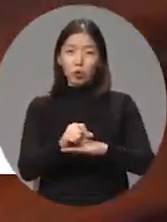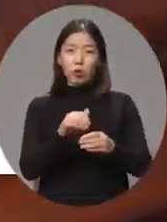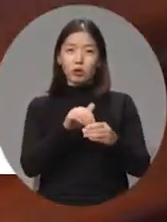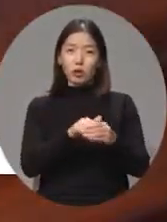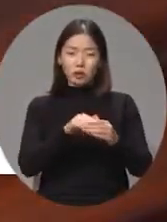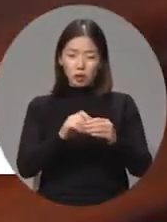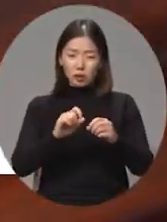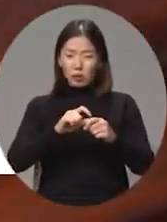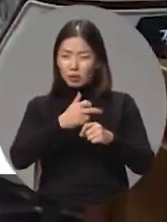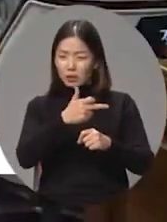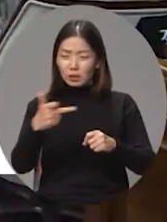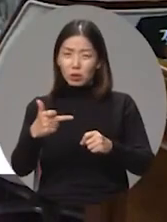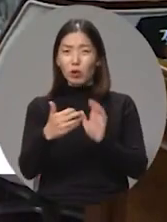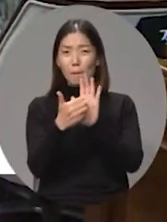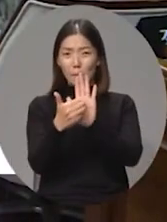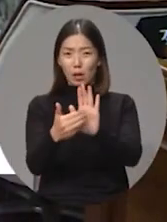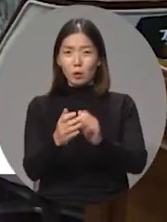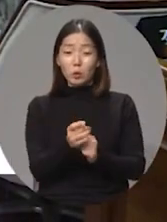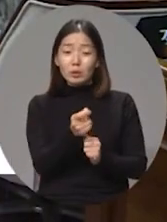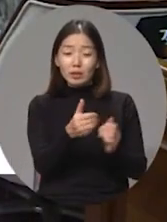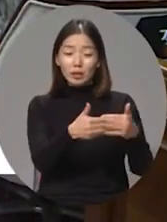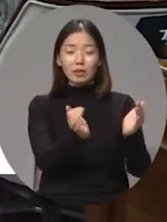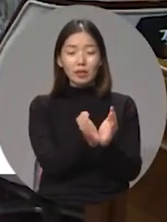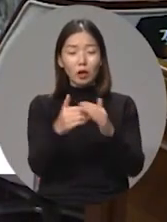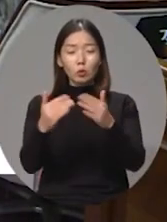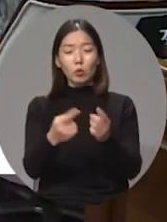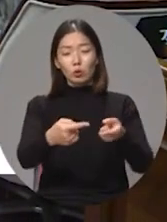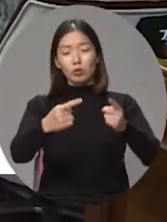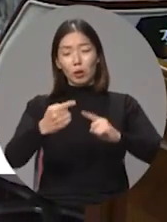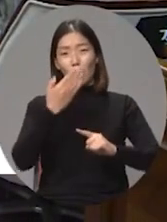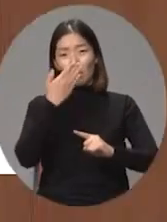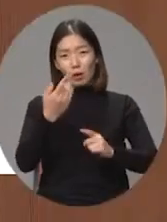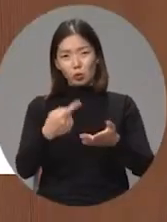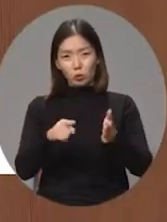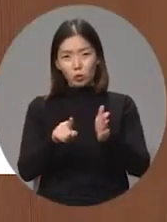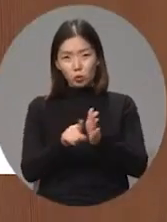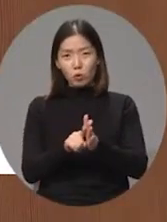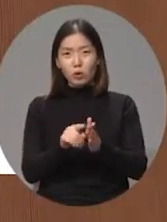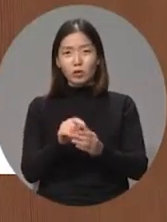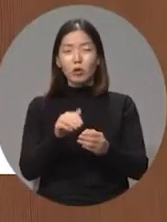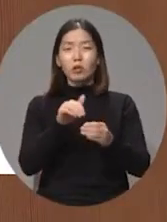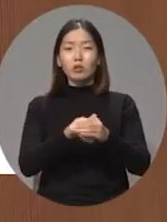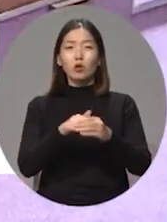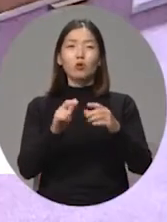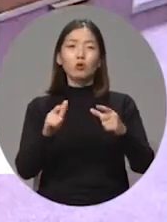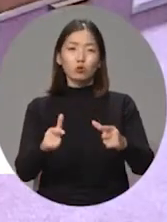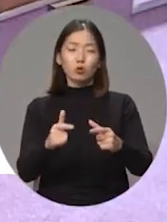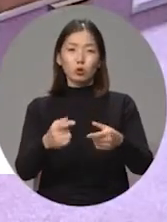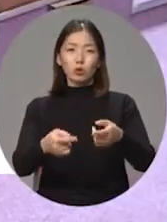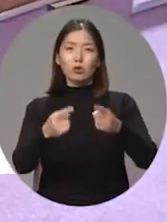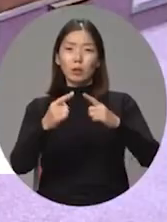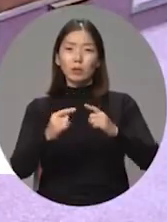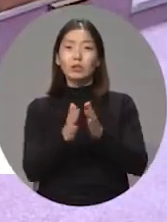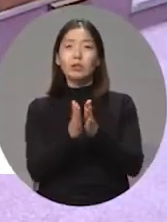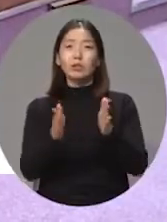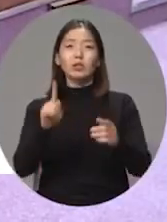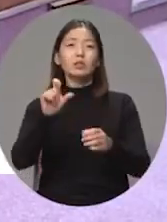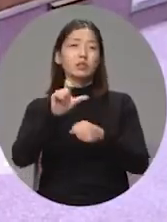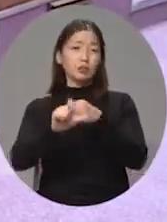정당이 독식하는 것을 막고 소수 정당도 참여할 수 있도록 중선거구제가 도입된 지